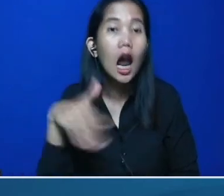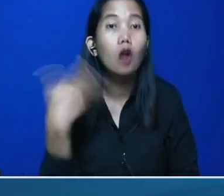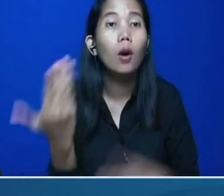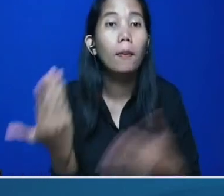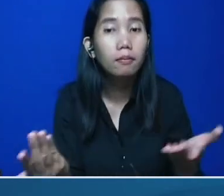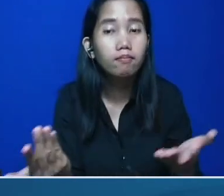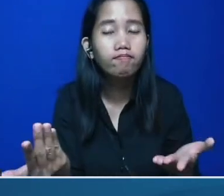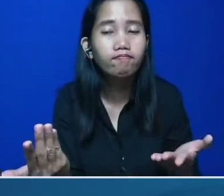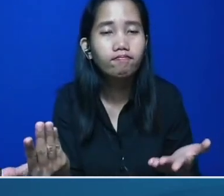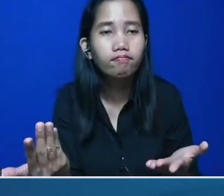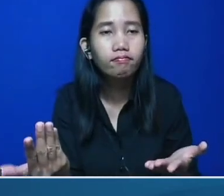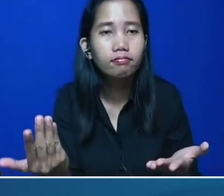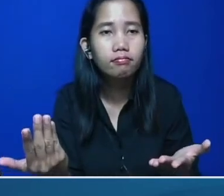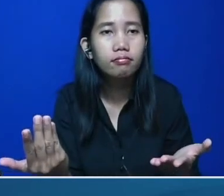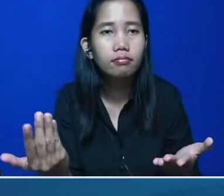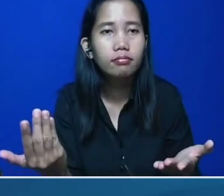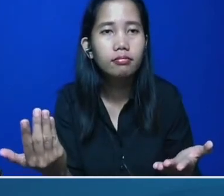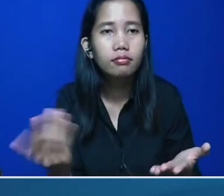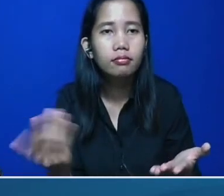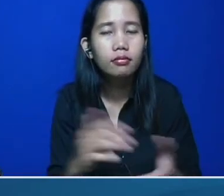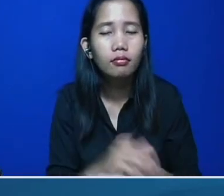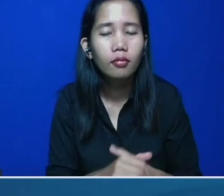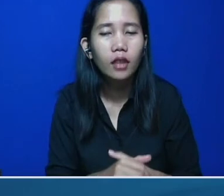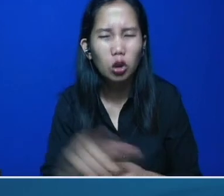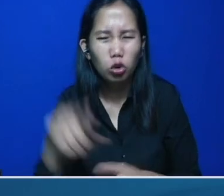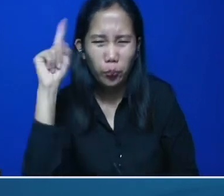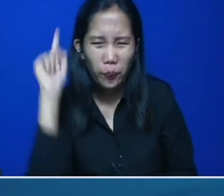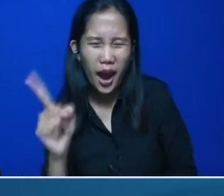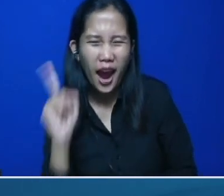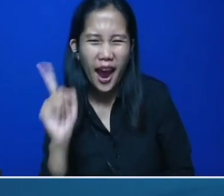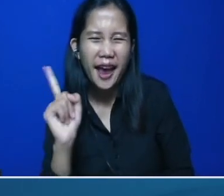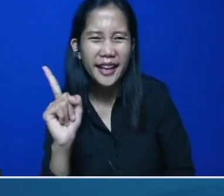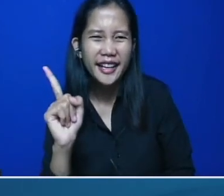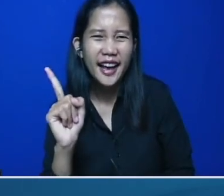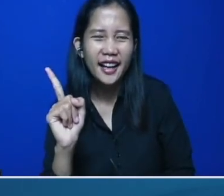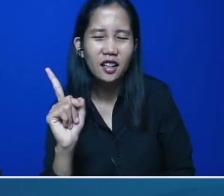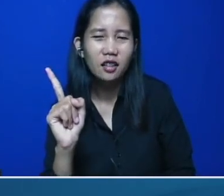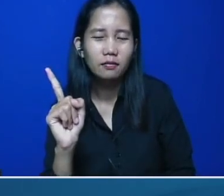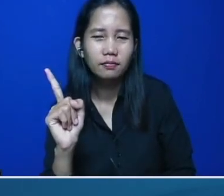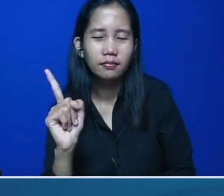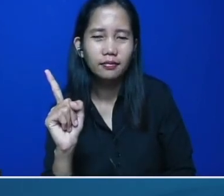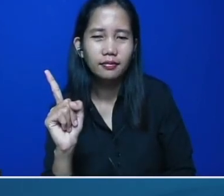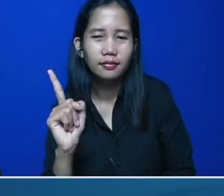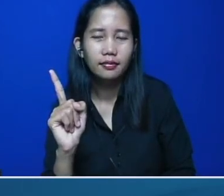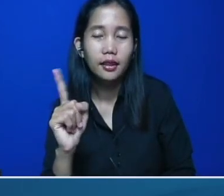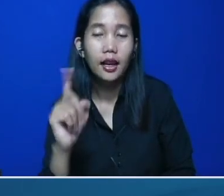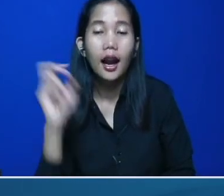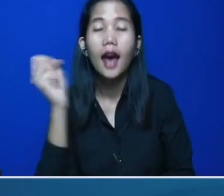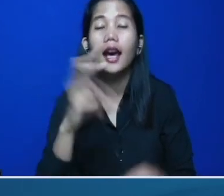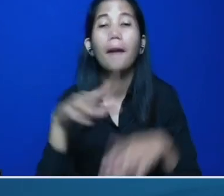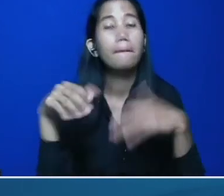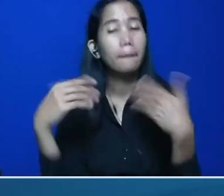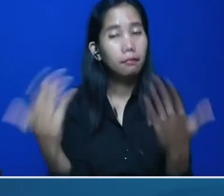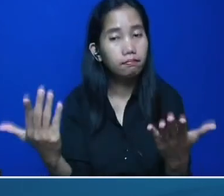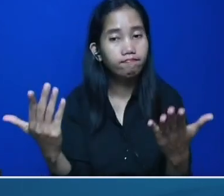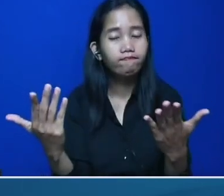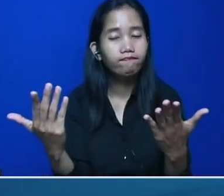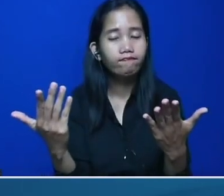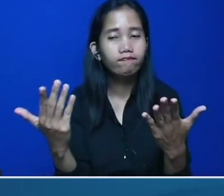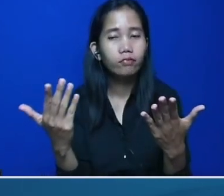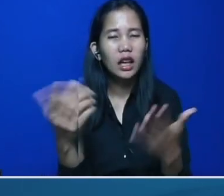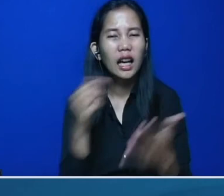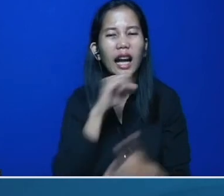Khan Semua Karena berbahaya juga apalagi yang haram yang memang bukan untuk